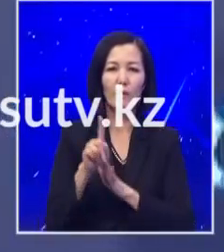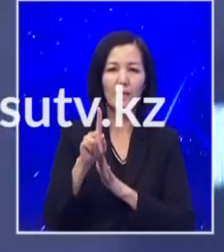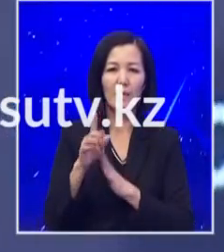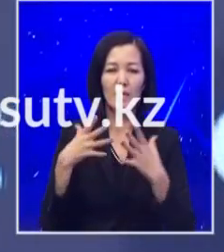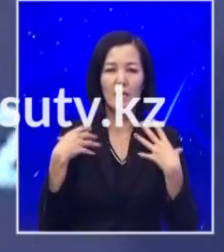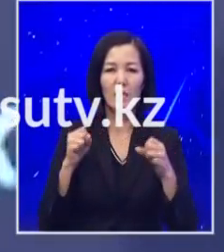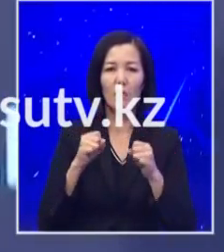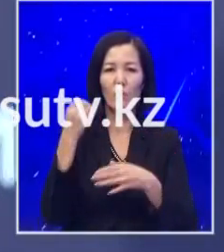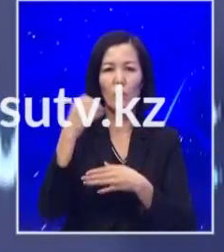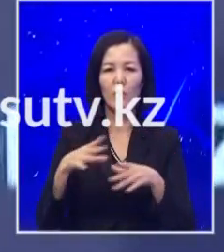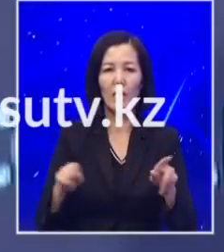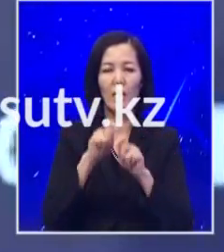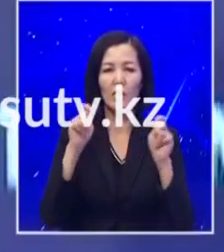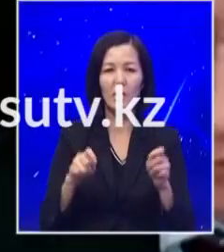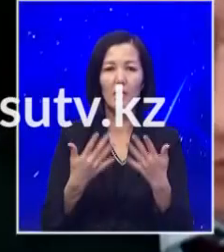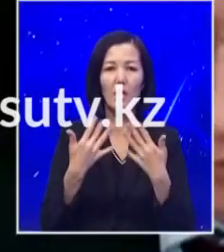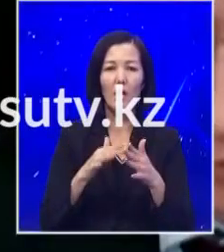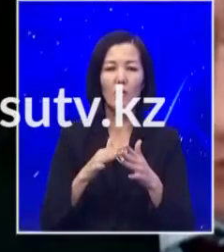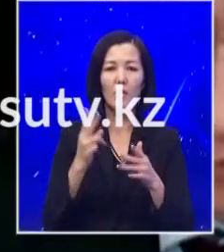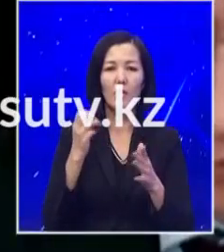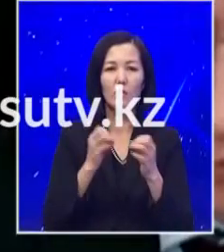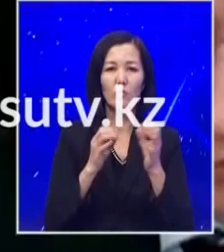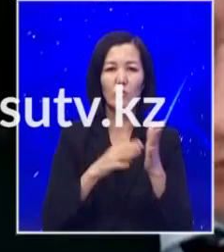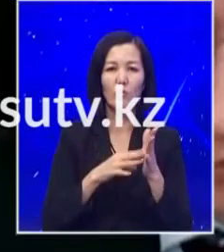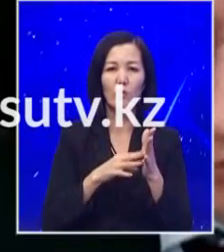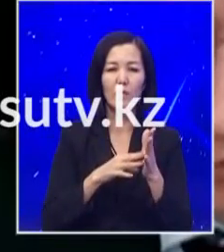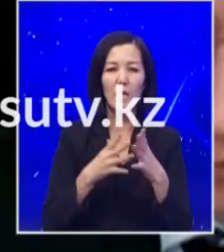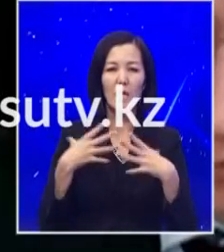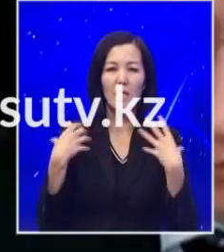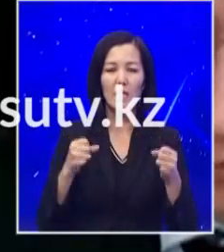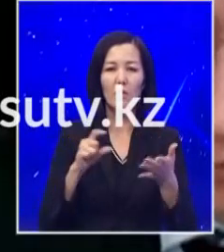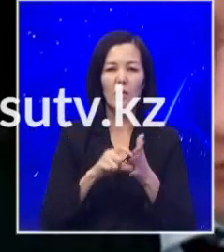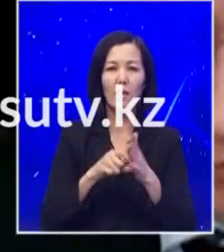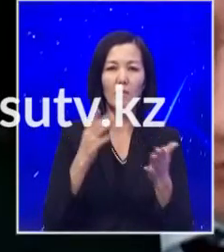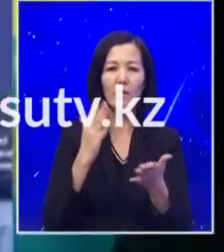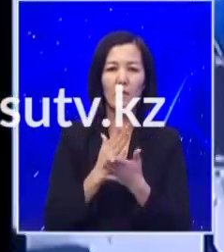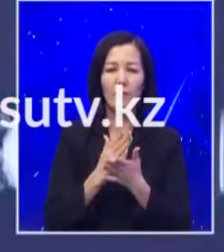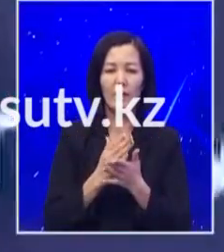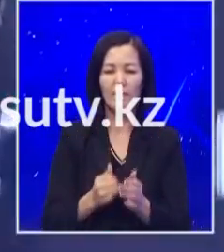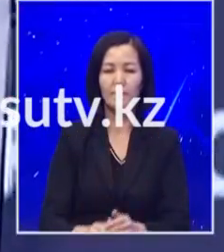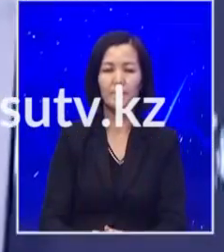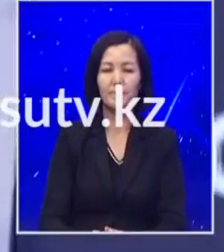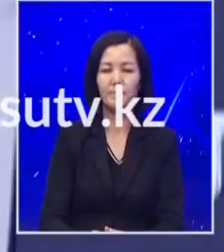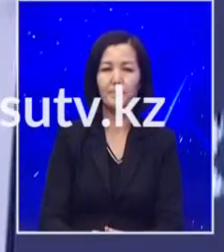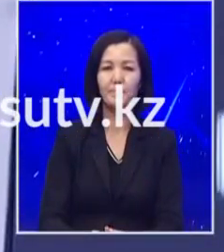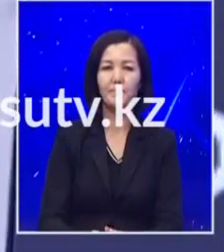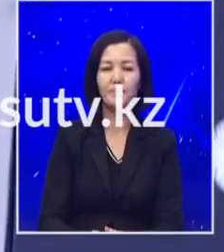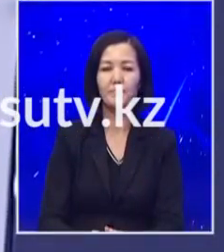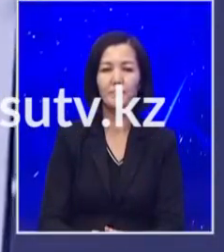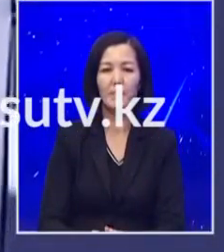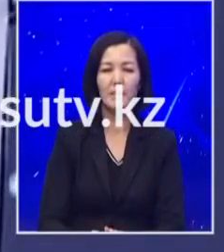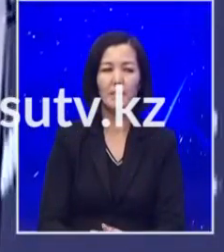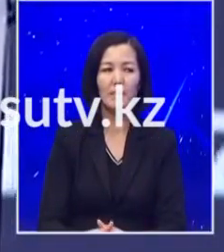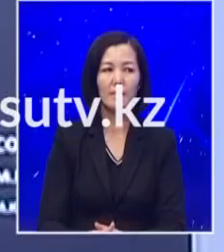бастапқы психикалық денсаулық орталығы ашылған. Ауылдарда 219 психикалық денсаулық сақтау кабинеті бар деді ведомство өкілі.